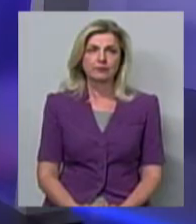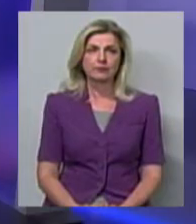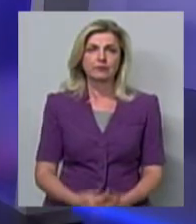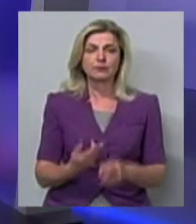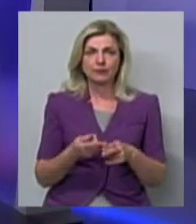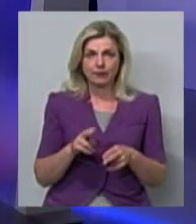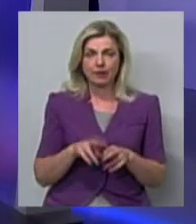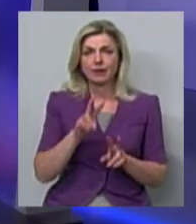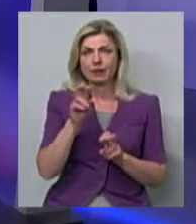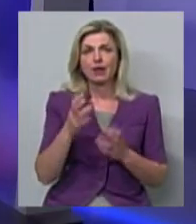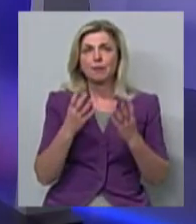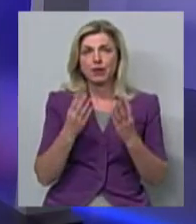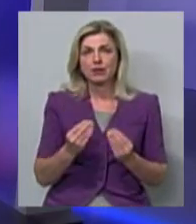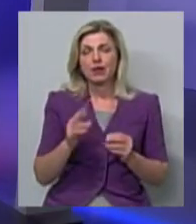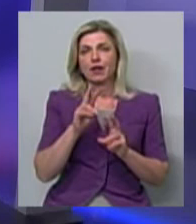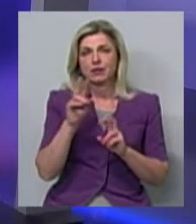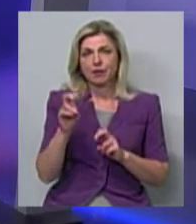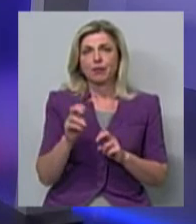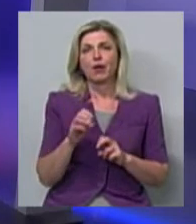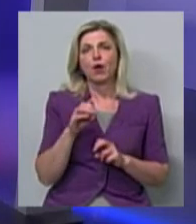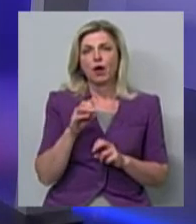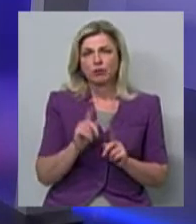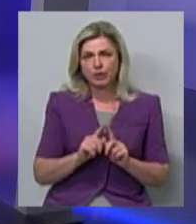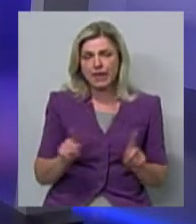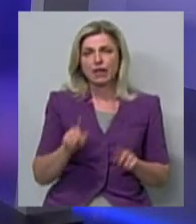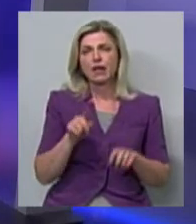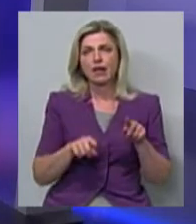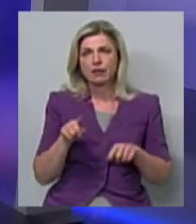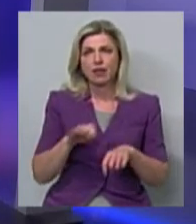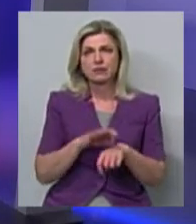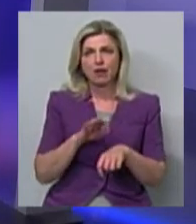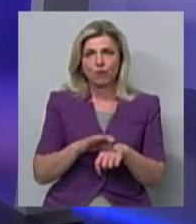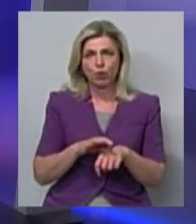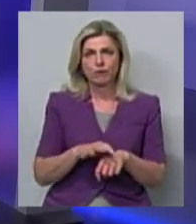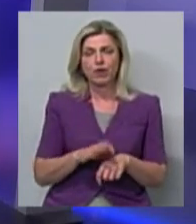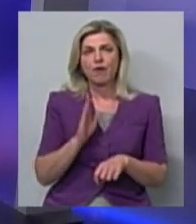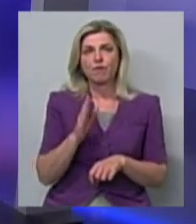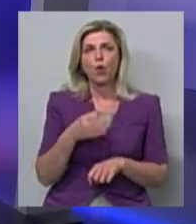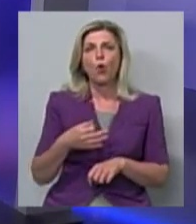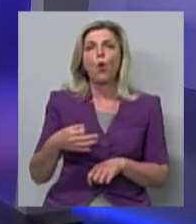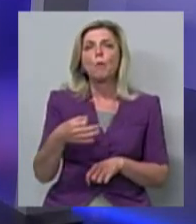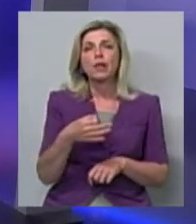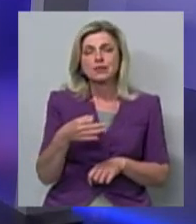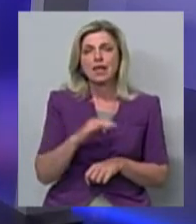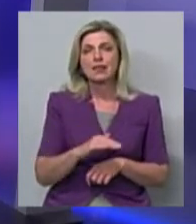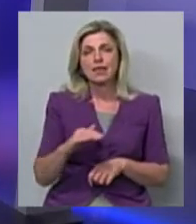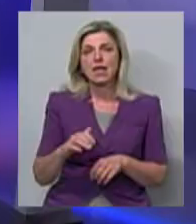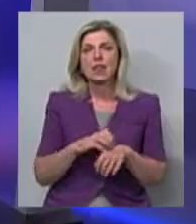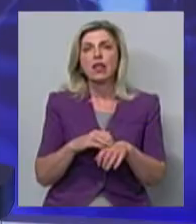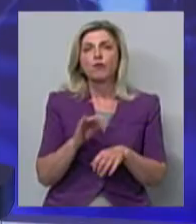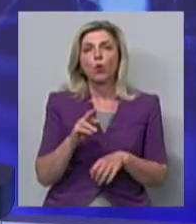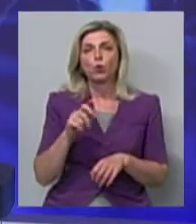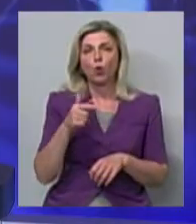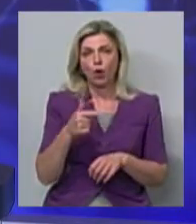Це тема дня, тема нашого ефіру «Орфанні. Рідкісні захворювання. Обласний дитячий невролог» Ольга Сергієва у нас сьогодні